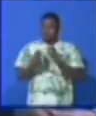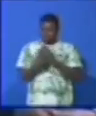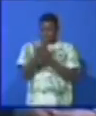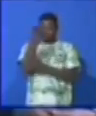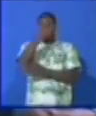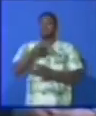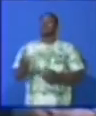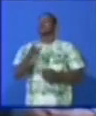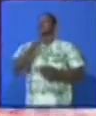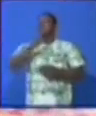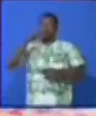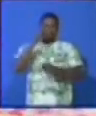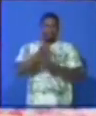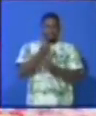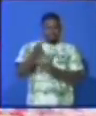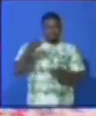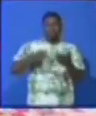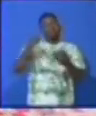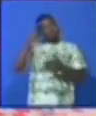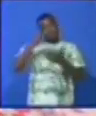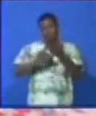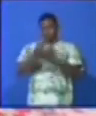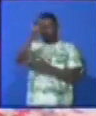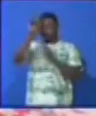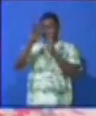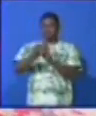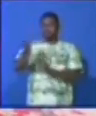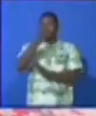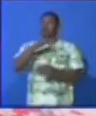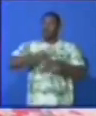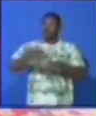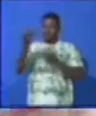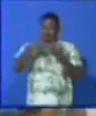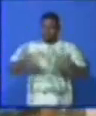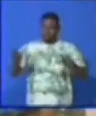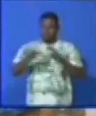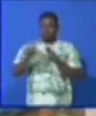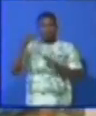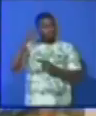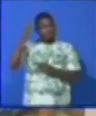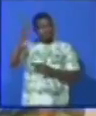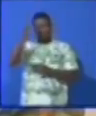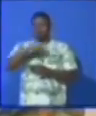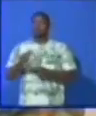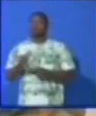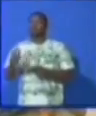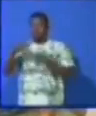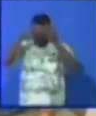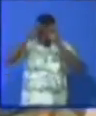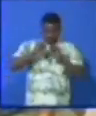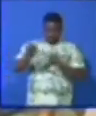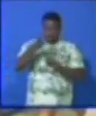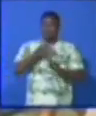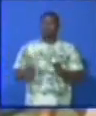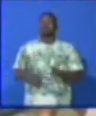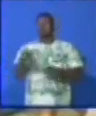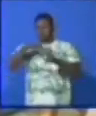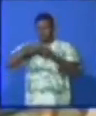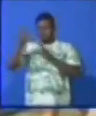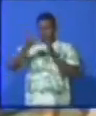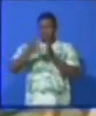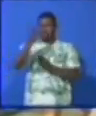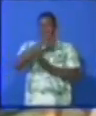du développement dans nos États. Après cette audience chez le président du Faso, les experts et les ministres vont travailler sur